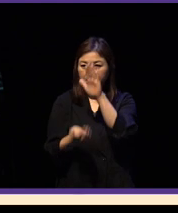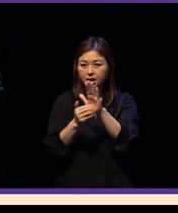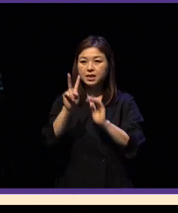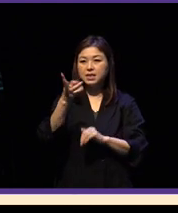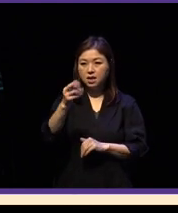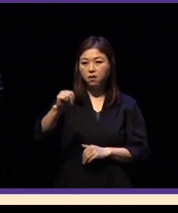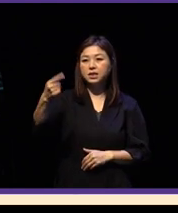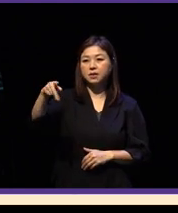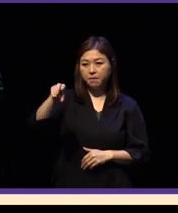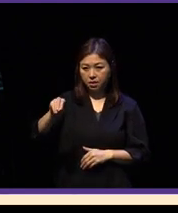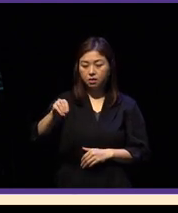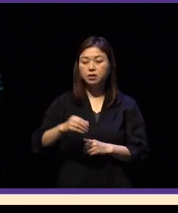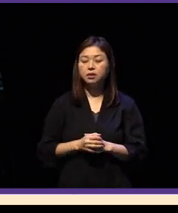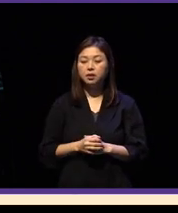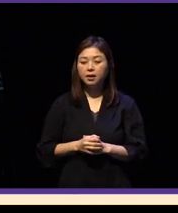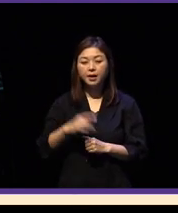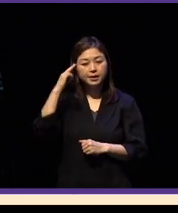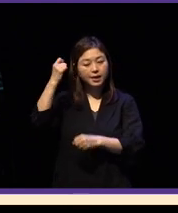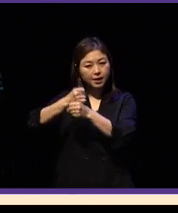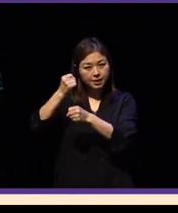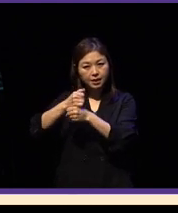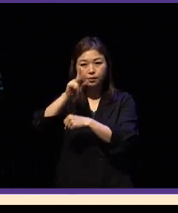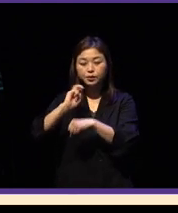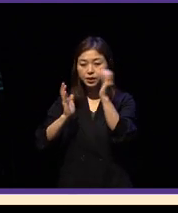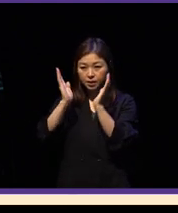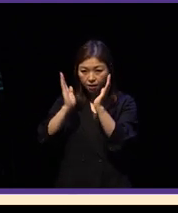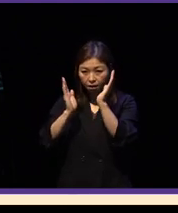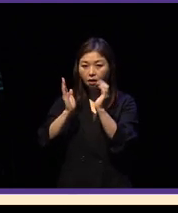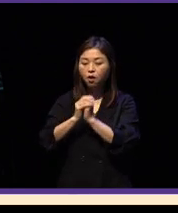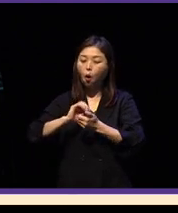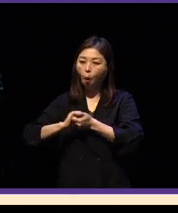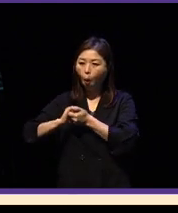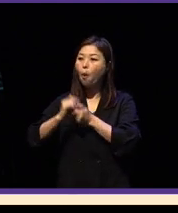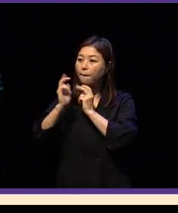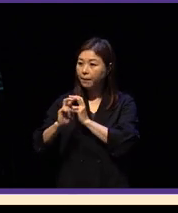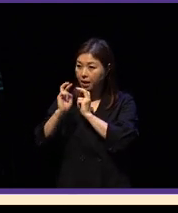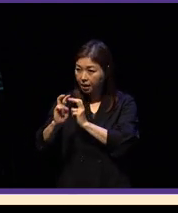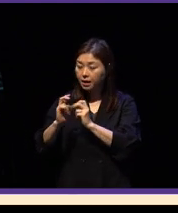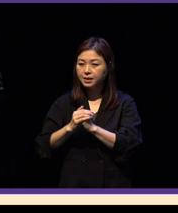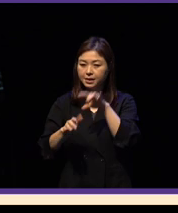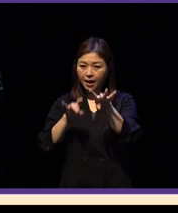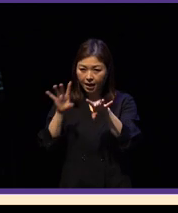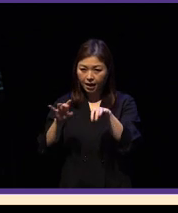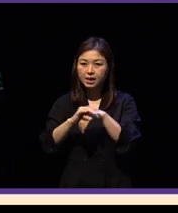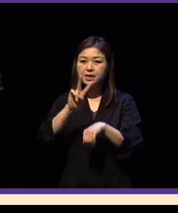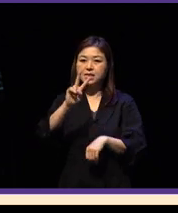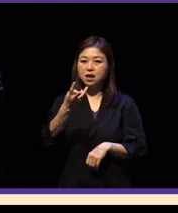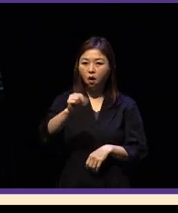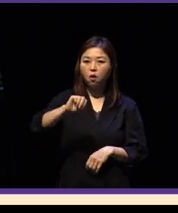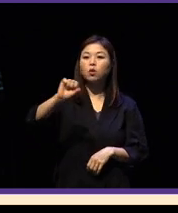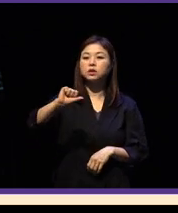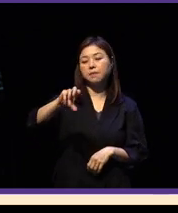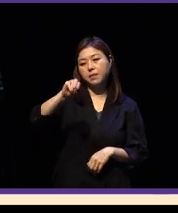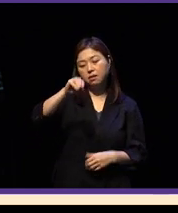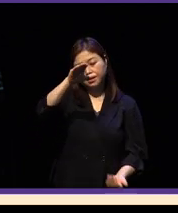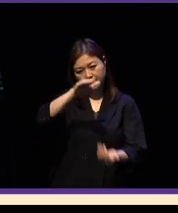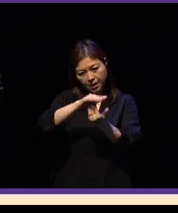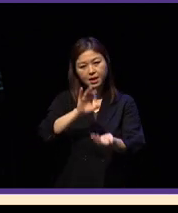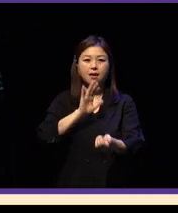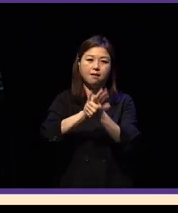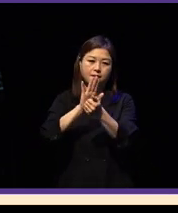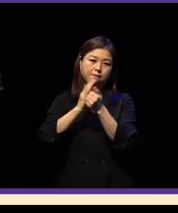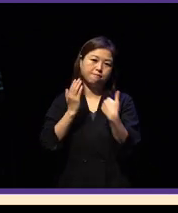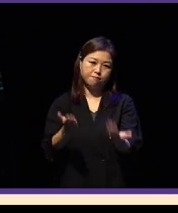2억 2천만 원, 그리고 창작 뮤지컬과 창작 오페라는 각 최대 2억 5천까지 저희가